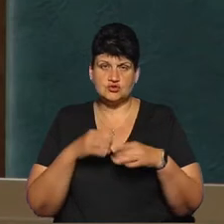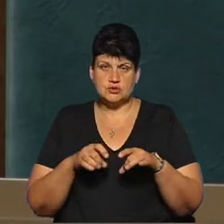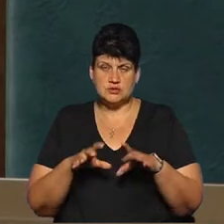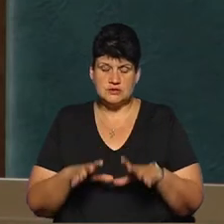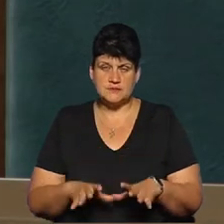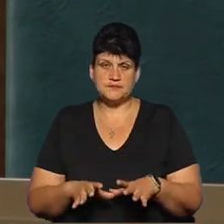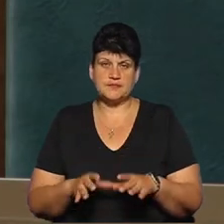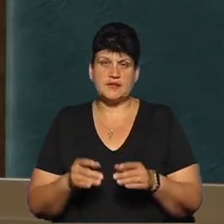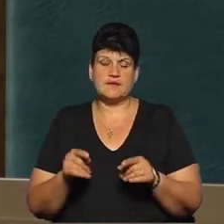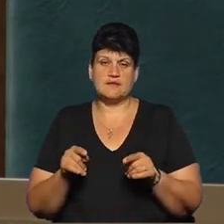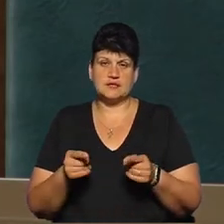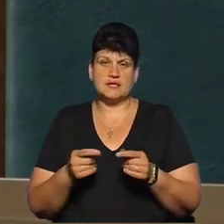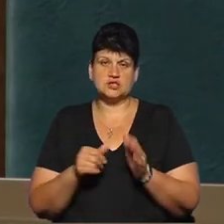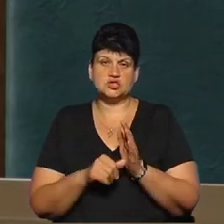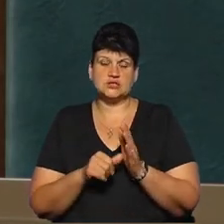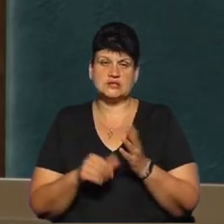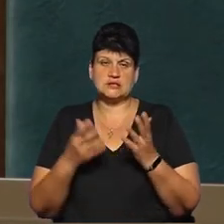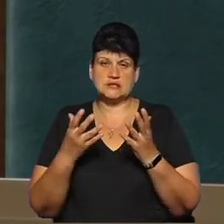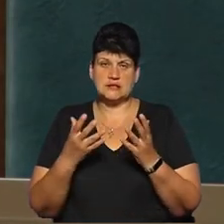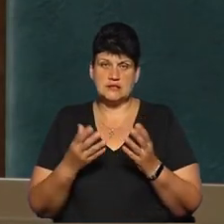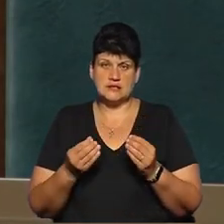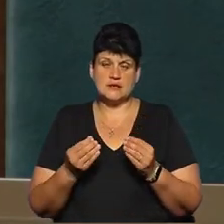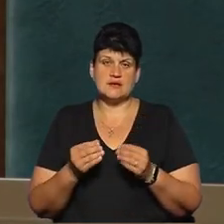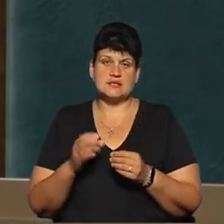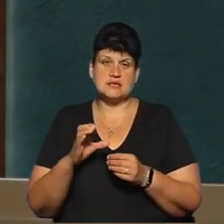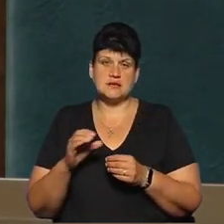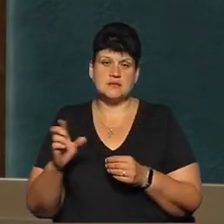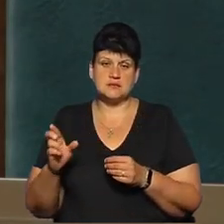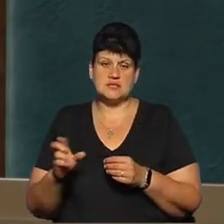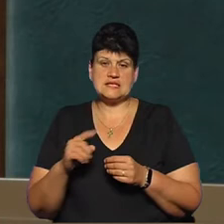на 60 днів. Визначити Бабію Сергію Арсеновичу розмір застави в сумі